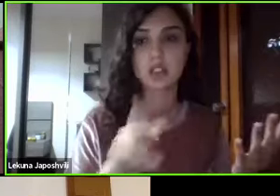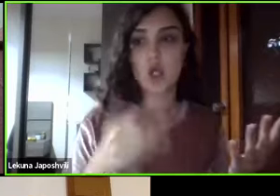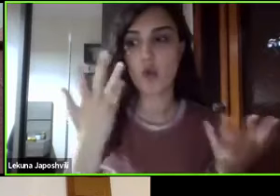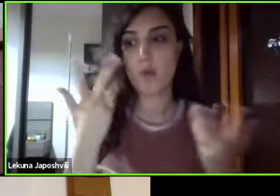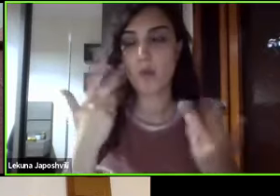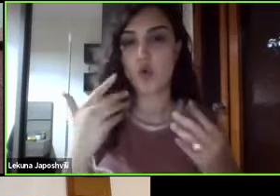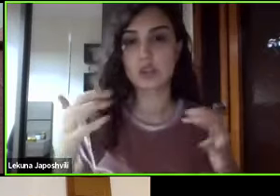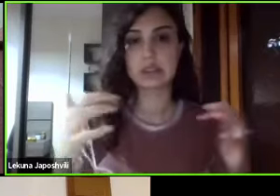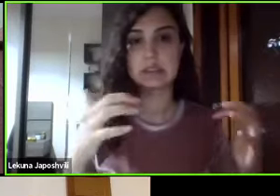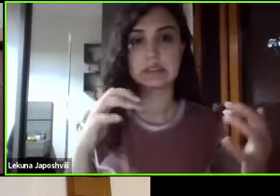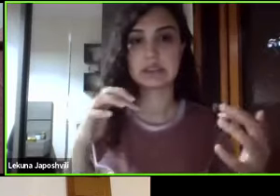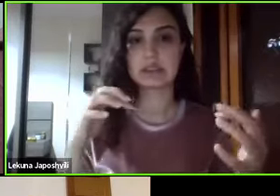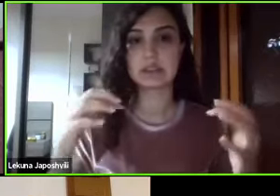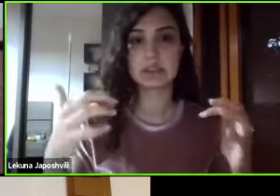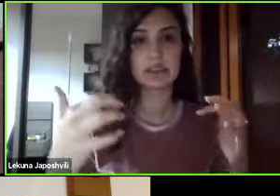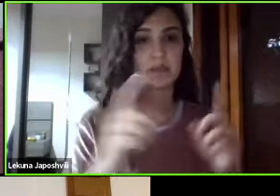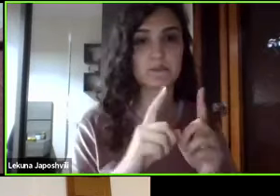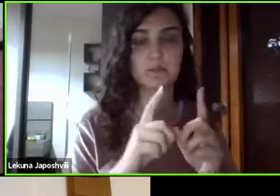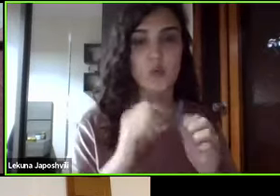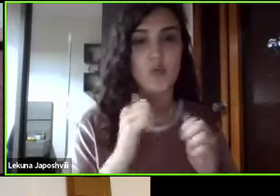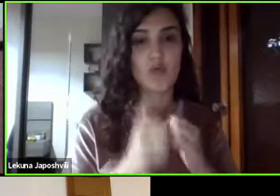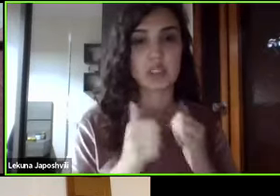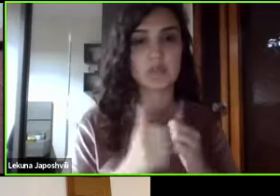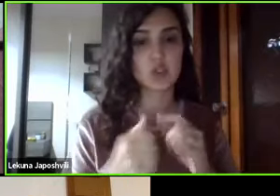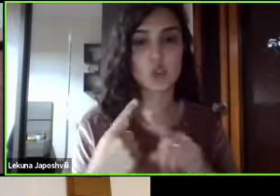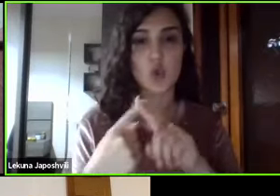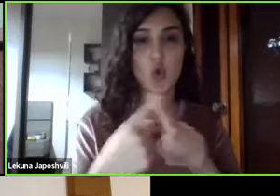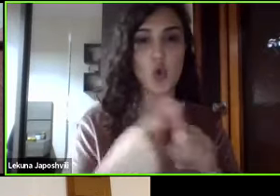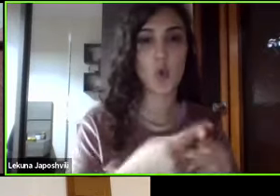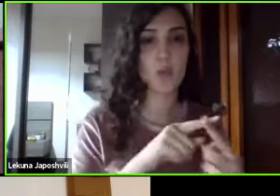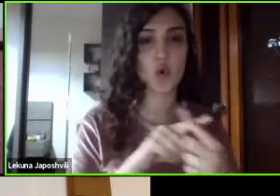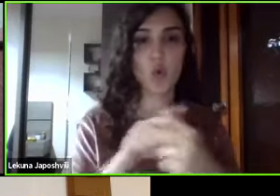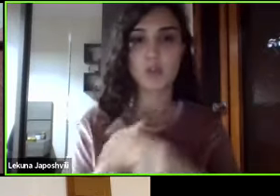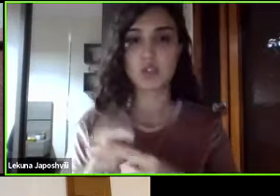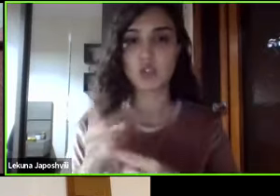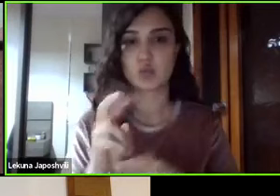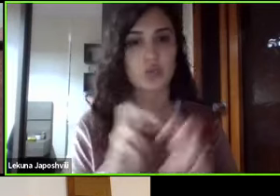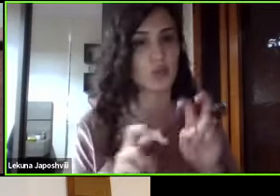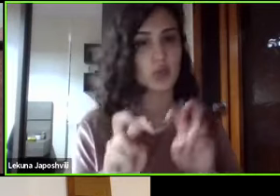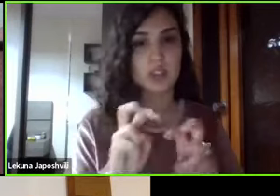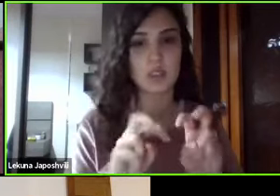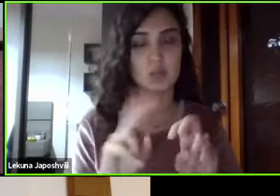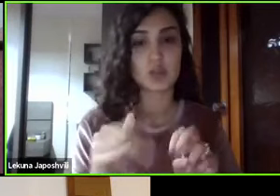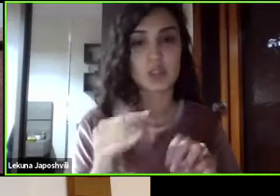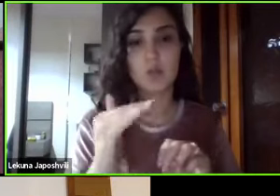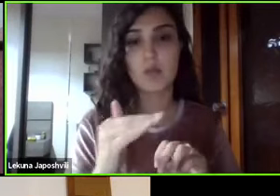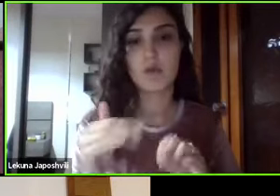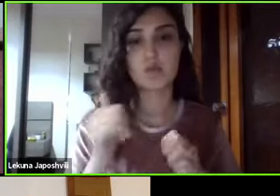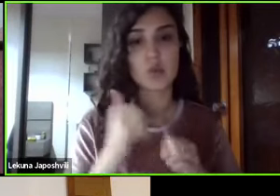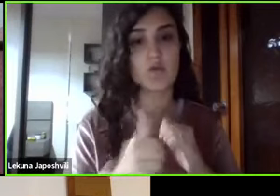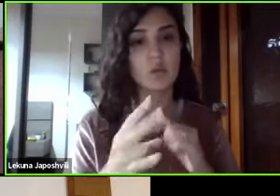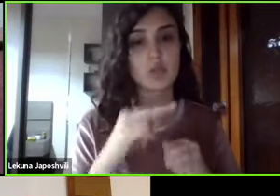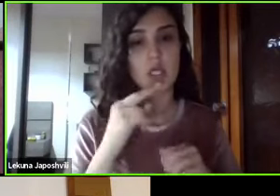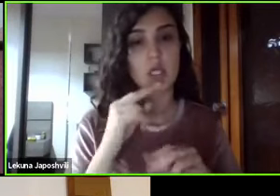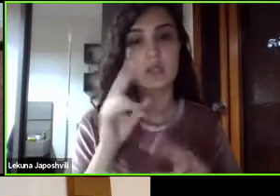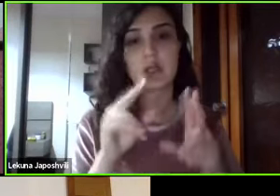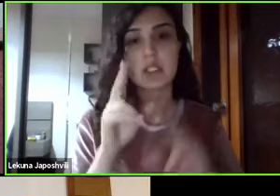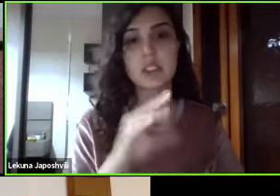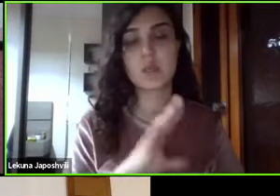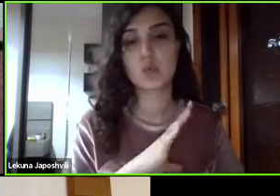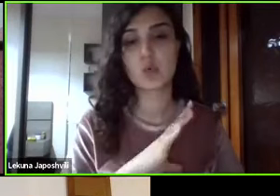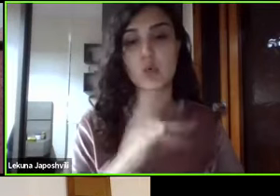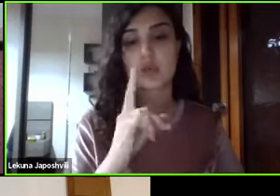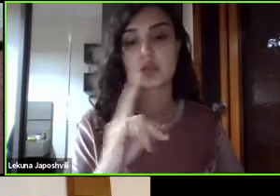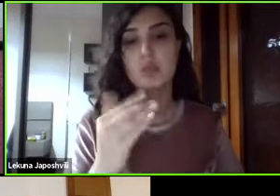ხო აი აკაც ძალიან ყოველთვის კომპრომისი უნდა მოიძებნოს და ბავშვი ყოველთვის უნდა გათვალისწინებული იყოს